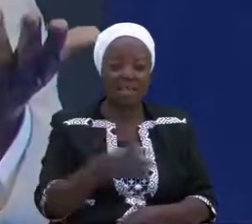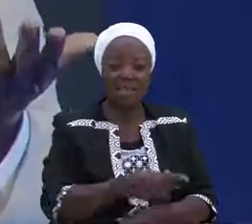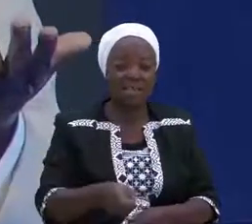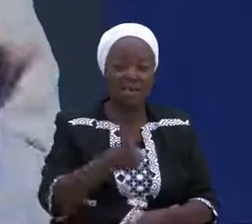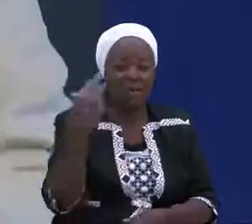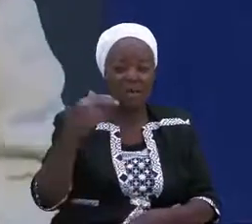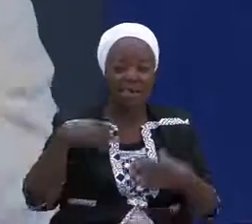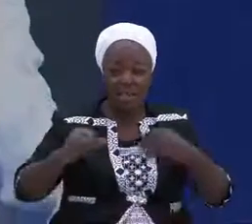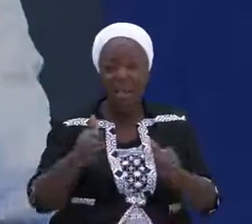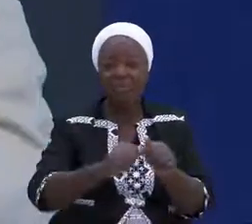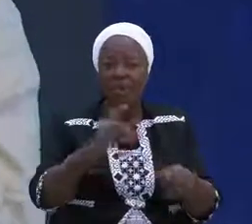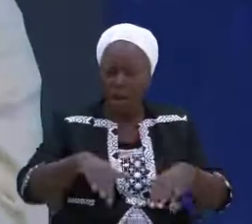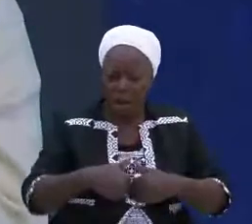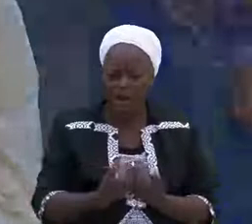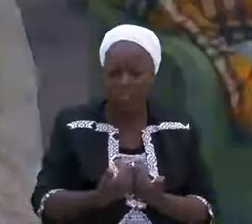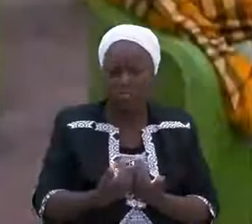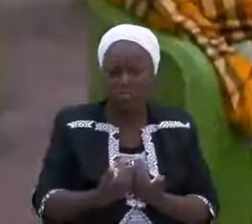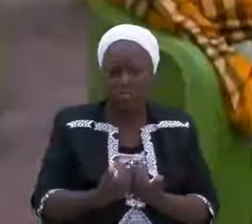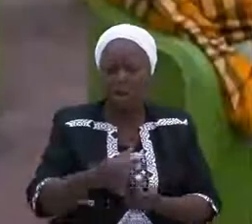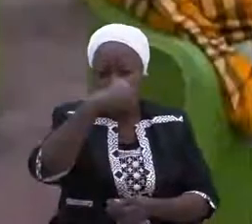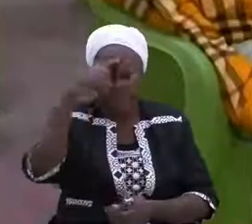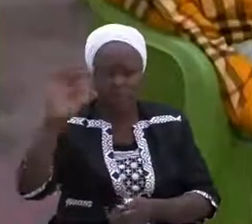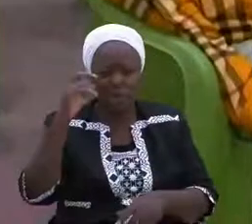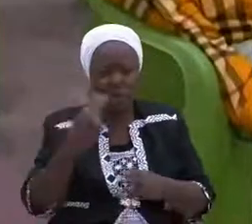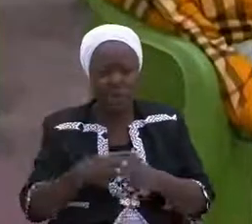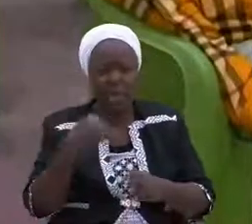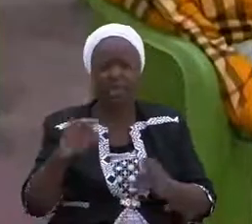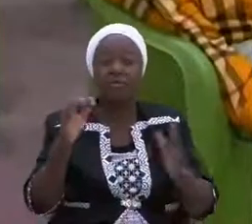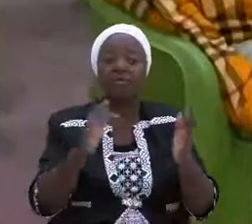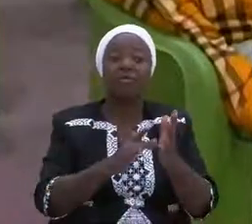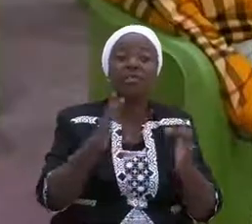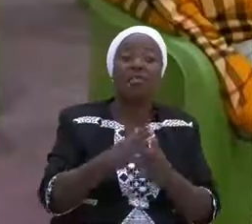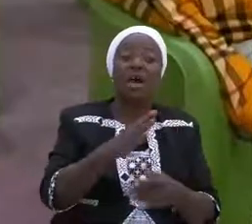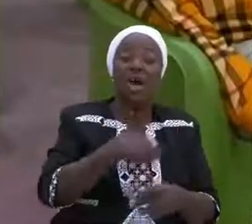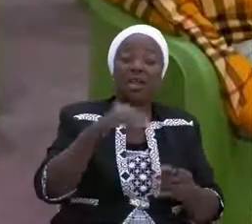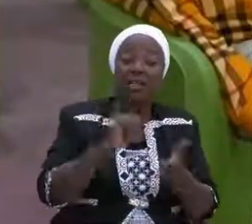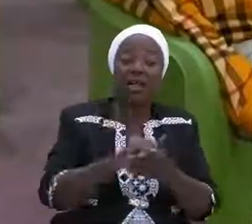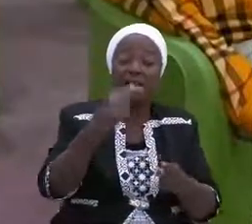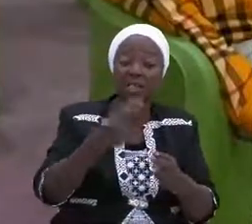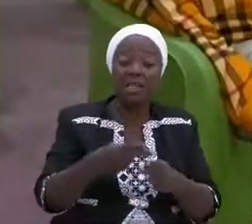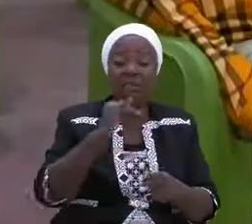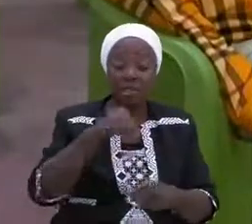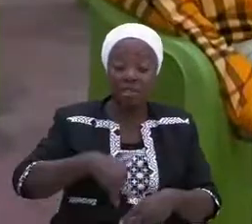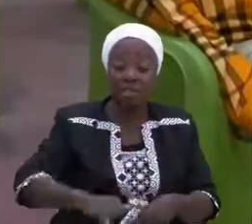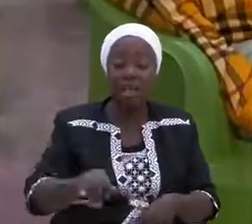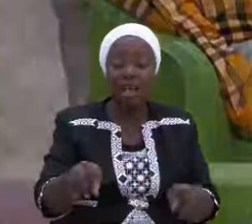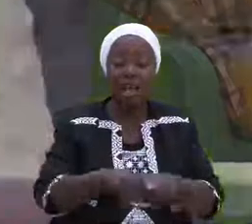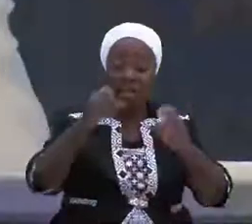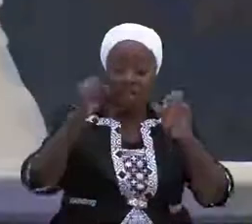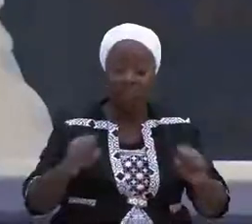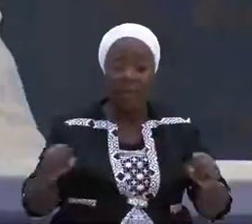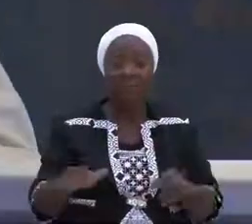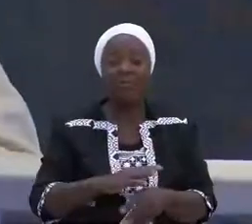guérir. Comment? À cause du nom de Jésus. Et ce nom est toujours aussi